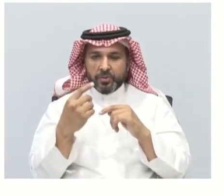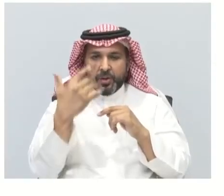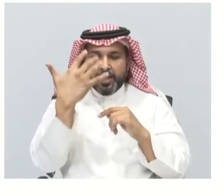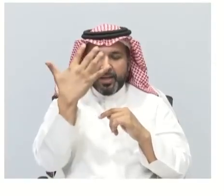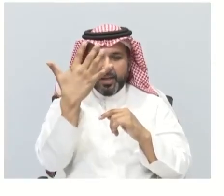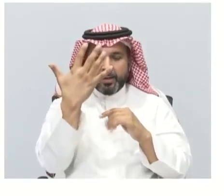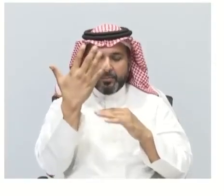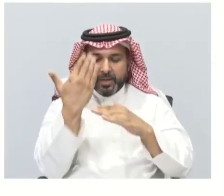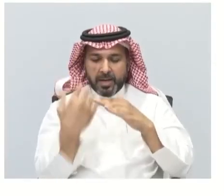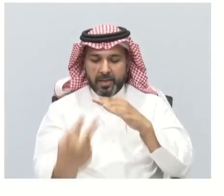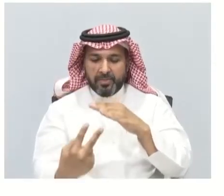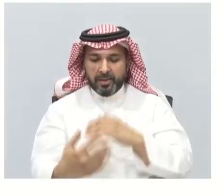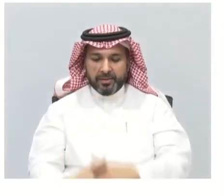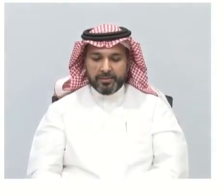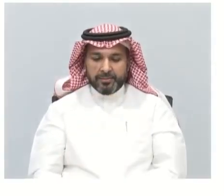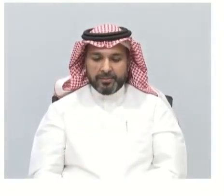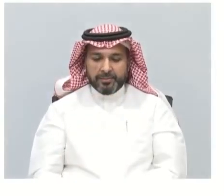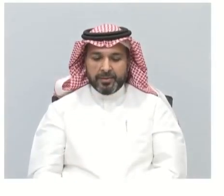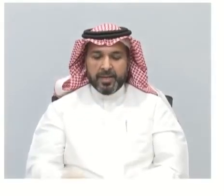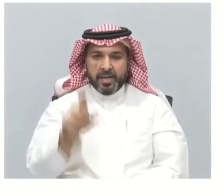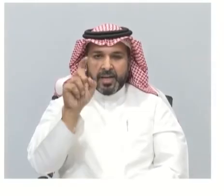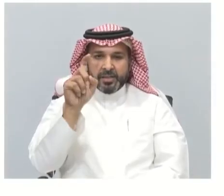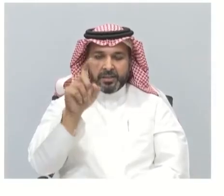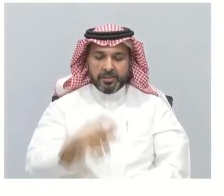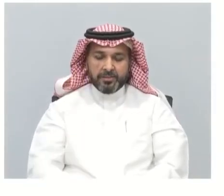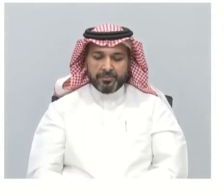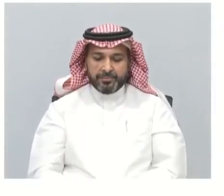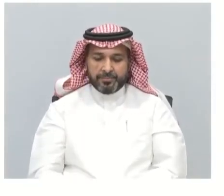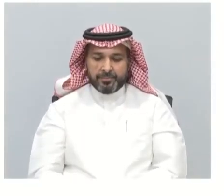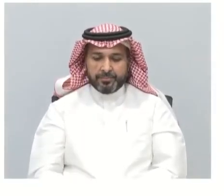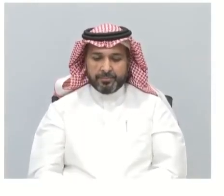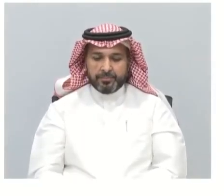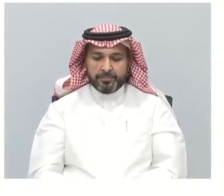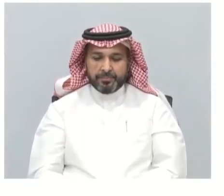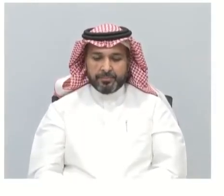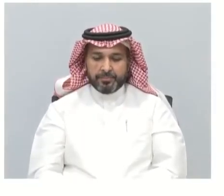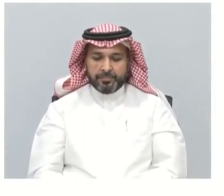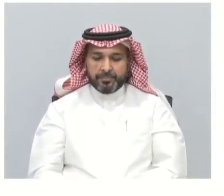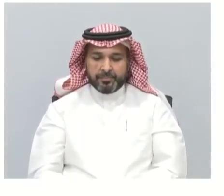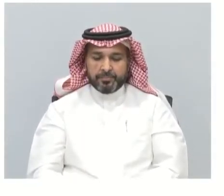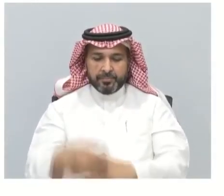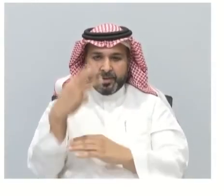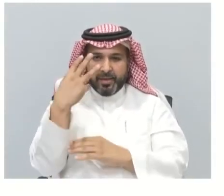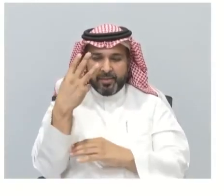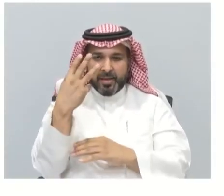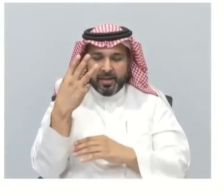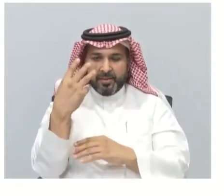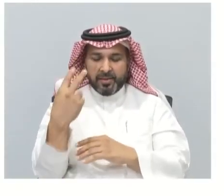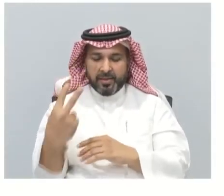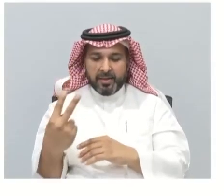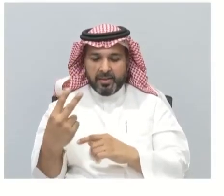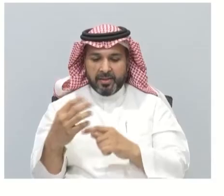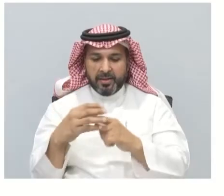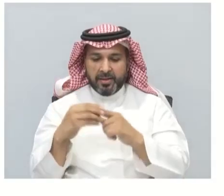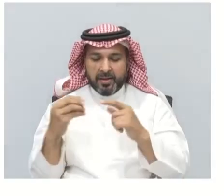وونص ز 2 هي 5 على 2 هي 5 على 2 اللي هي 2.5 ممتاز طيب 3 على ا ناقص ت